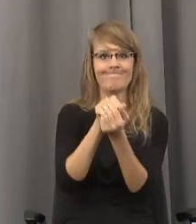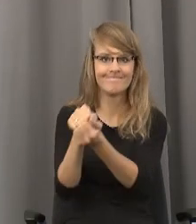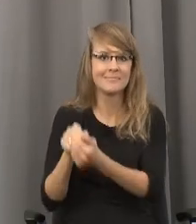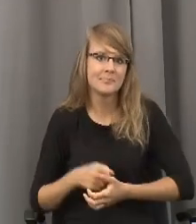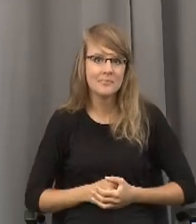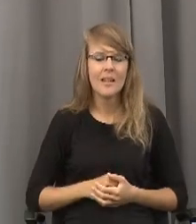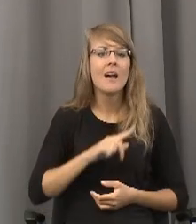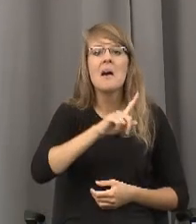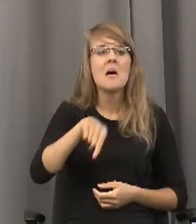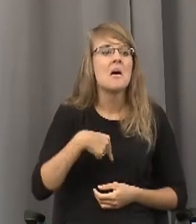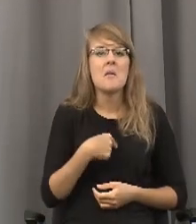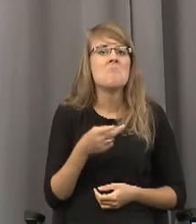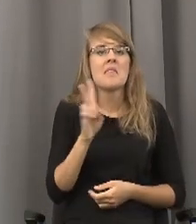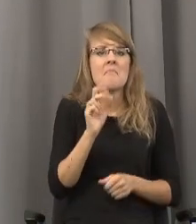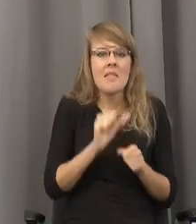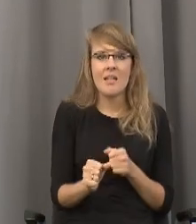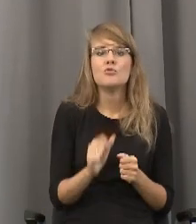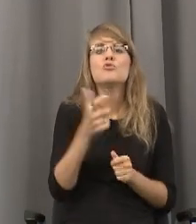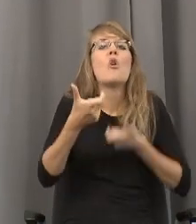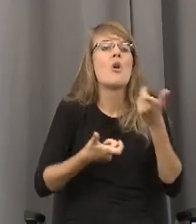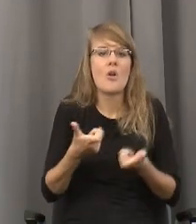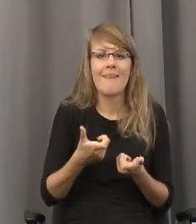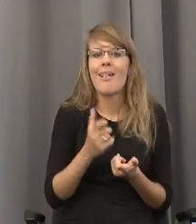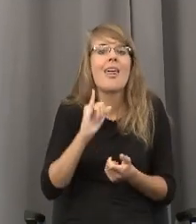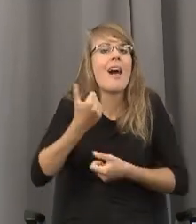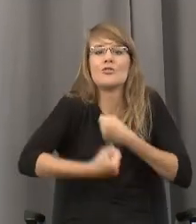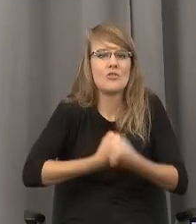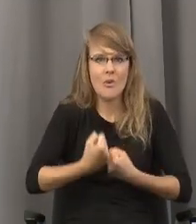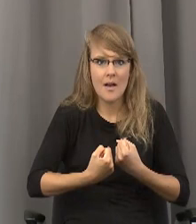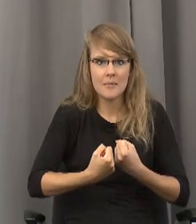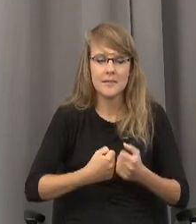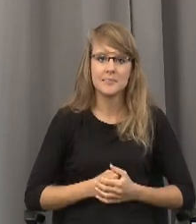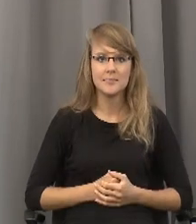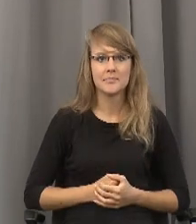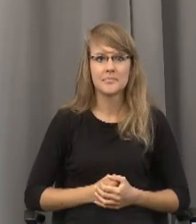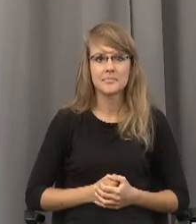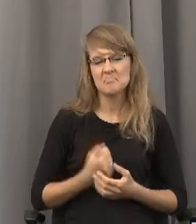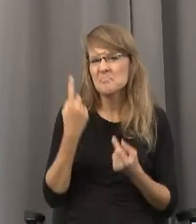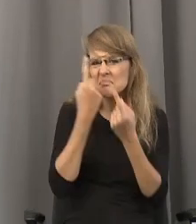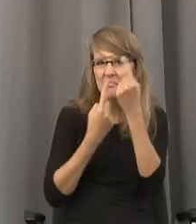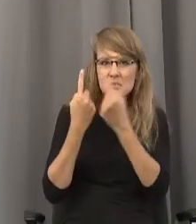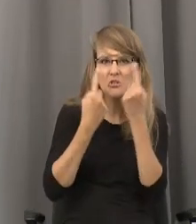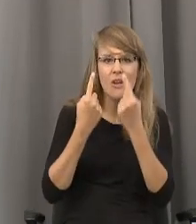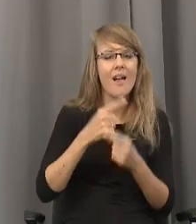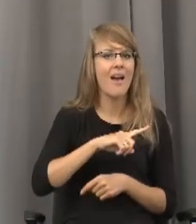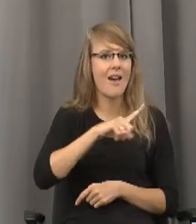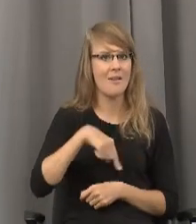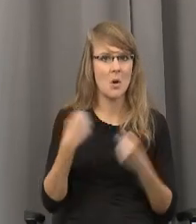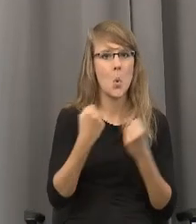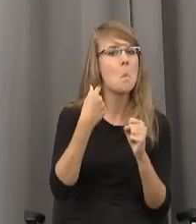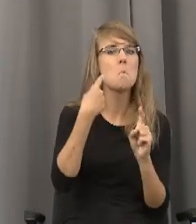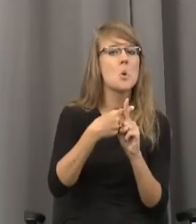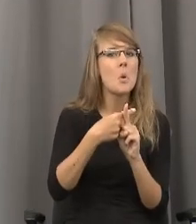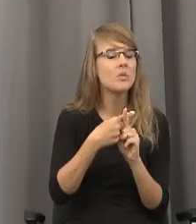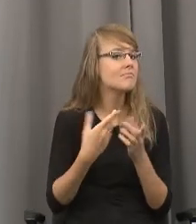jesteśmy, co robimy, jak działamy? Myślę, że nasza największa zaleta to jest